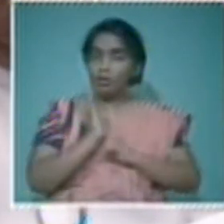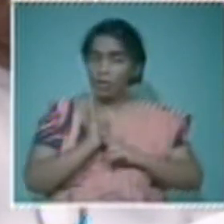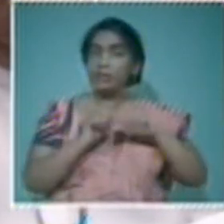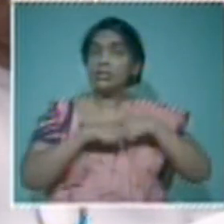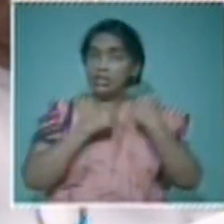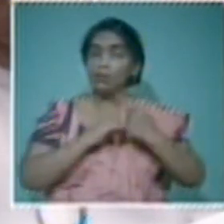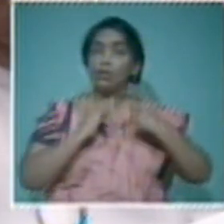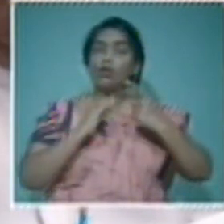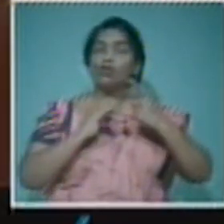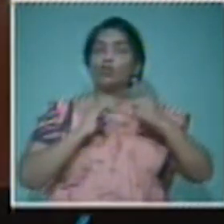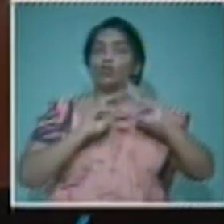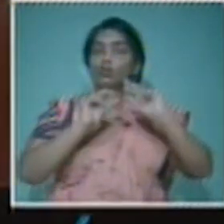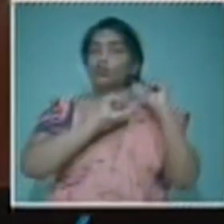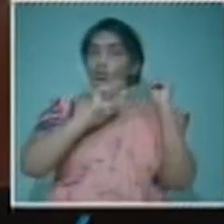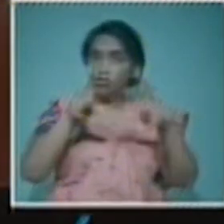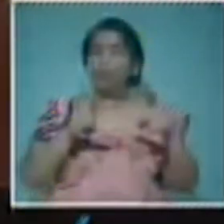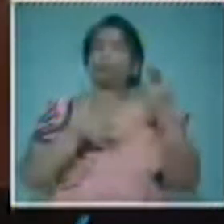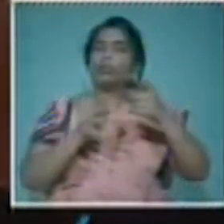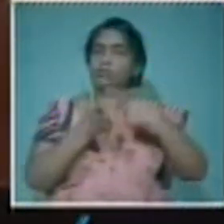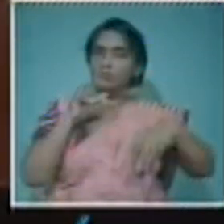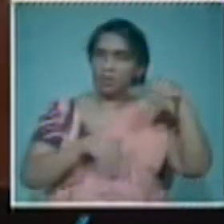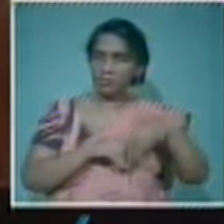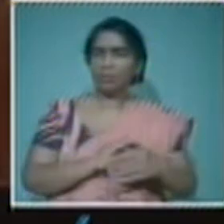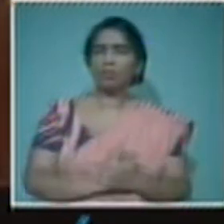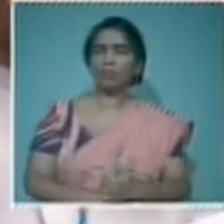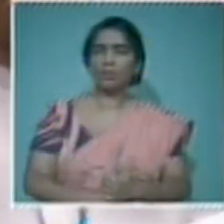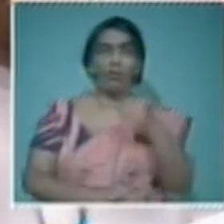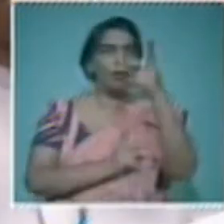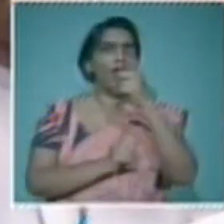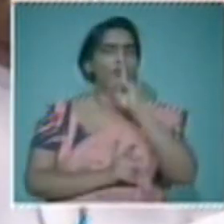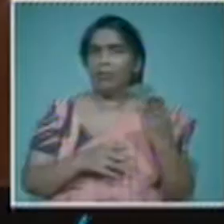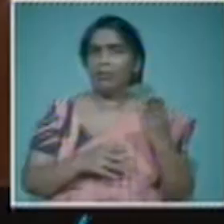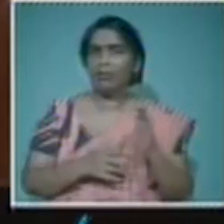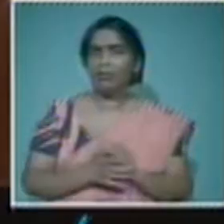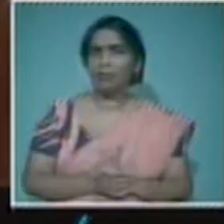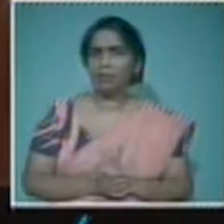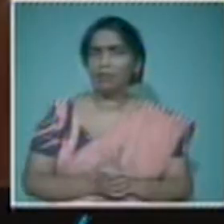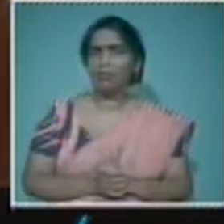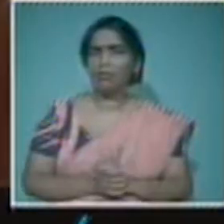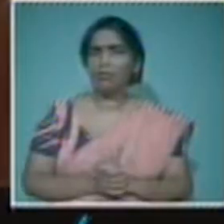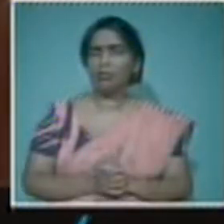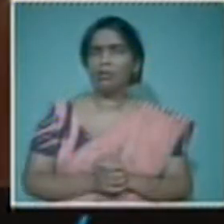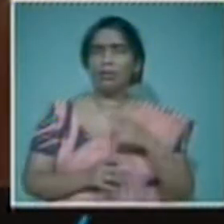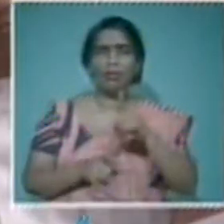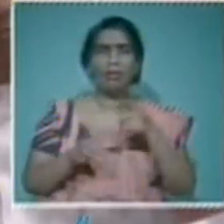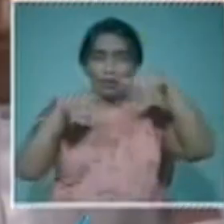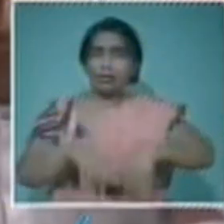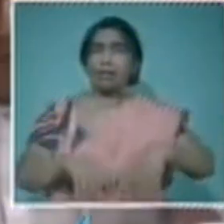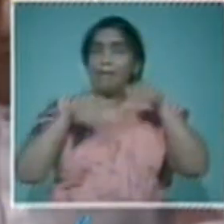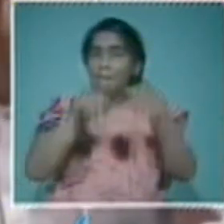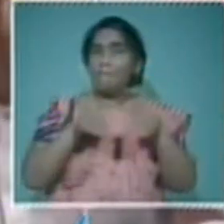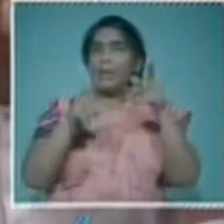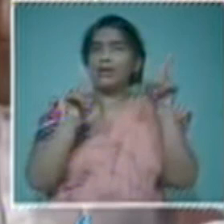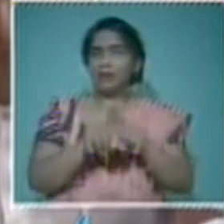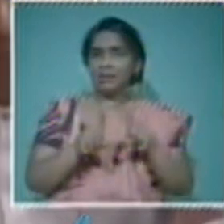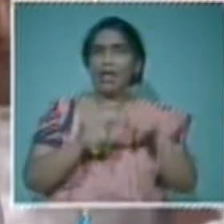එකෙන් ඡන්ද දෙන්නේ. දෙපැත්ත එකඟ නම් කරගන්න. ඉතින් ඔබතුමාගේ කතා නායක කතාවුලක් නැහැ. ඉතුව ලිංග් මැඩි මැද